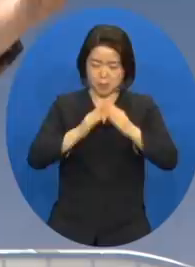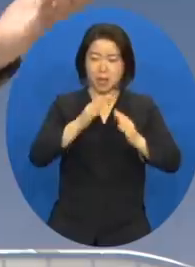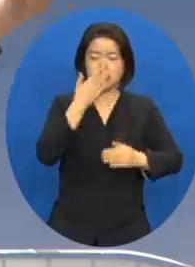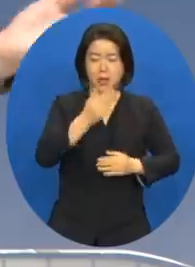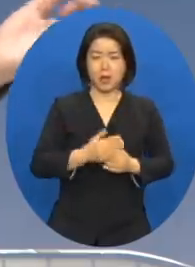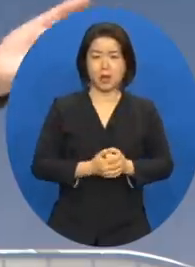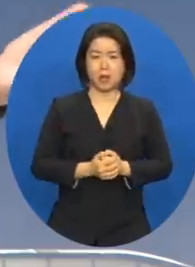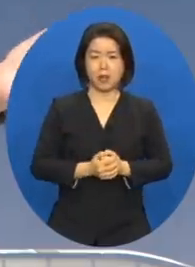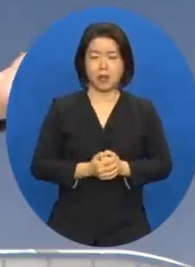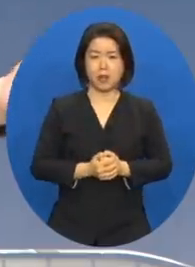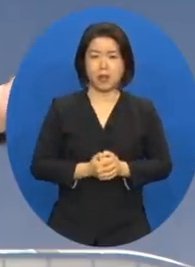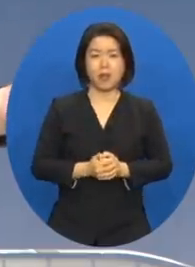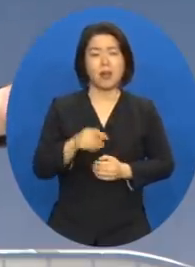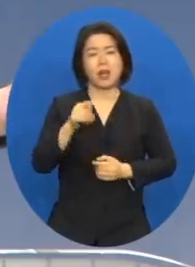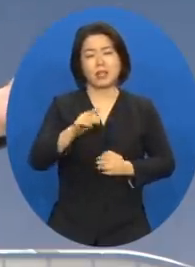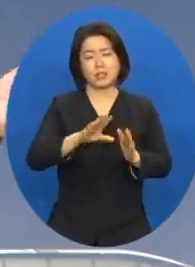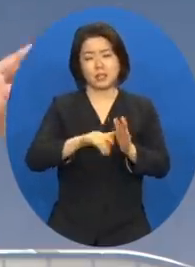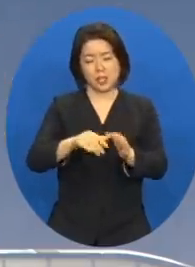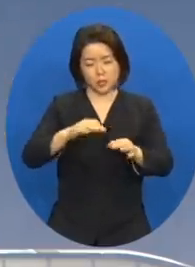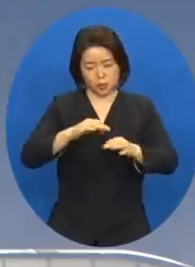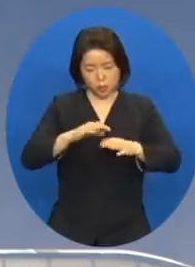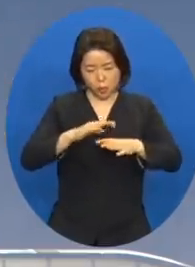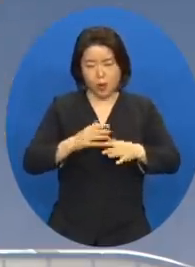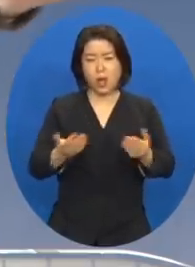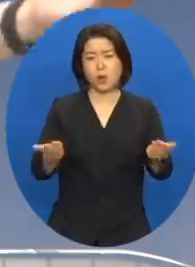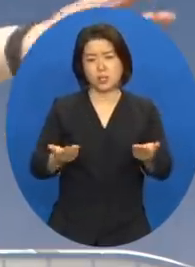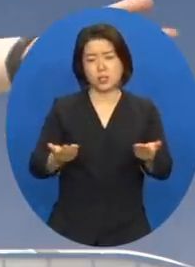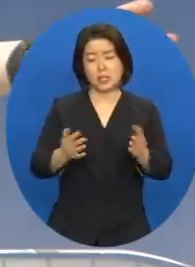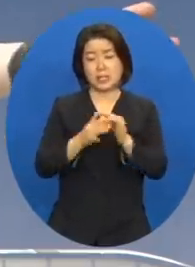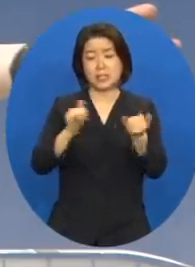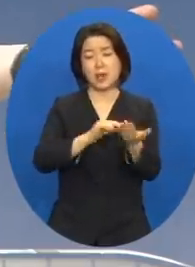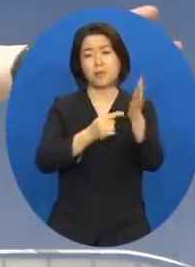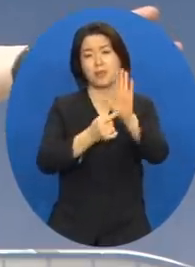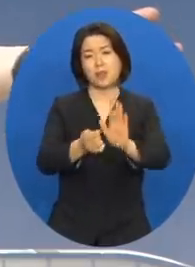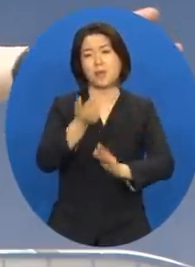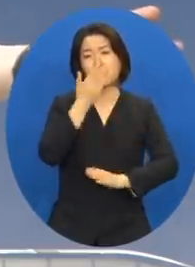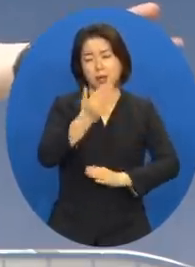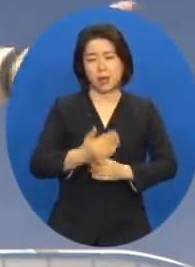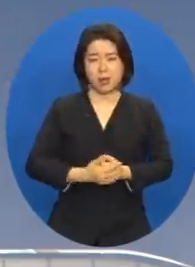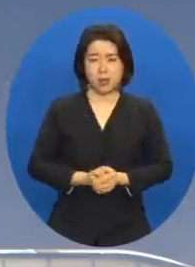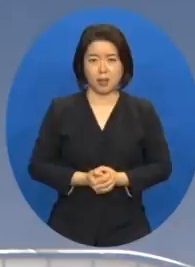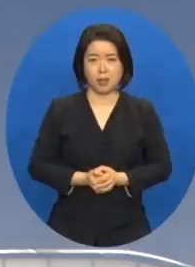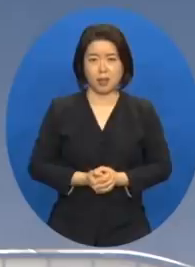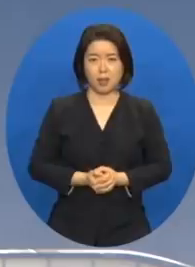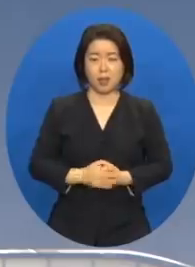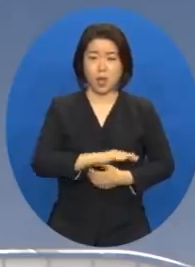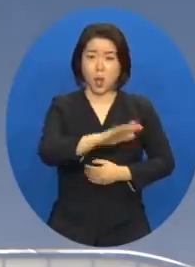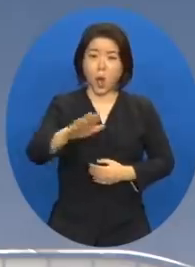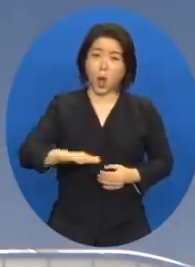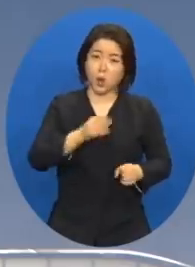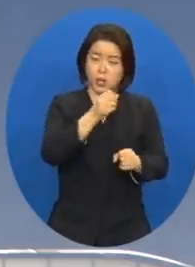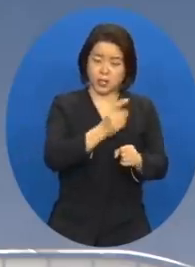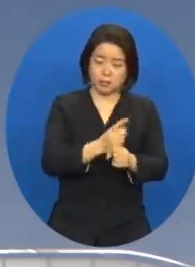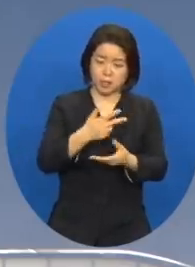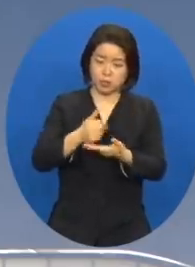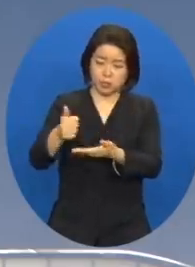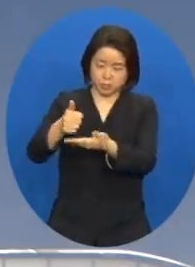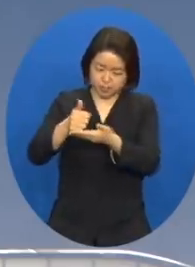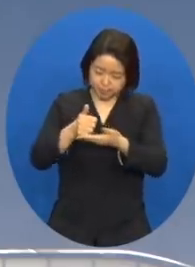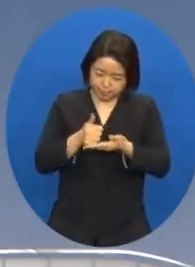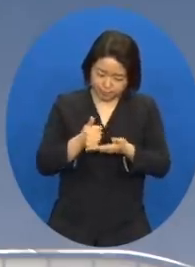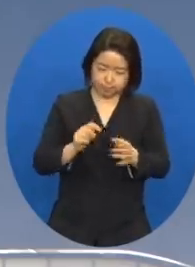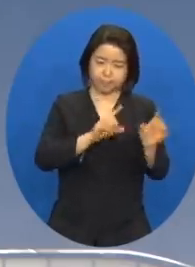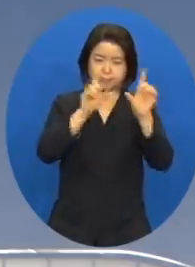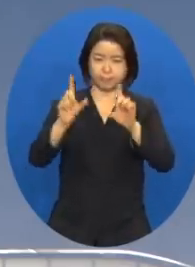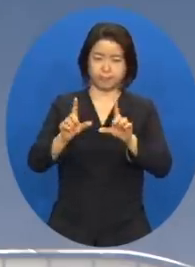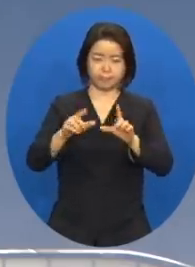우리가 깜짝 놀랄 일들을 사람들에게 드러낼 수 있어요. 우리는 이미 주님을 모시고 사니까 놀랄